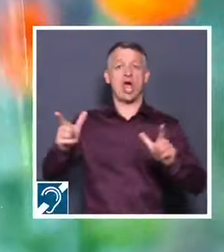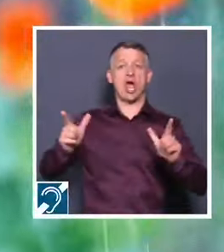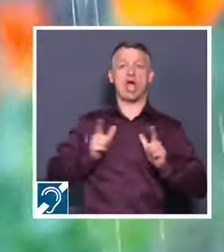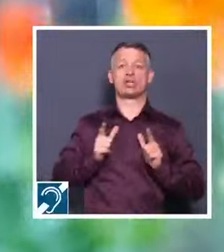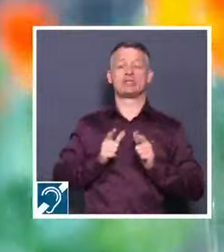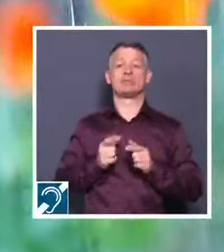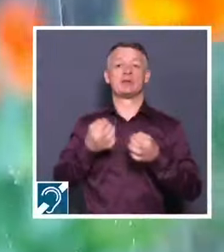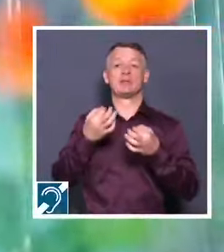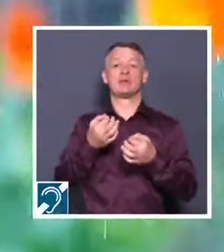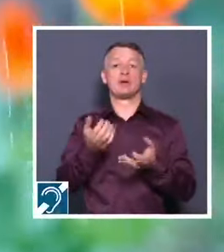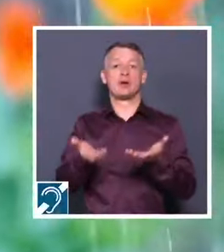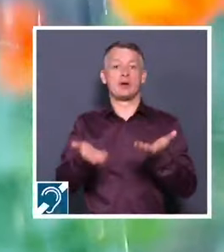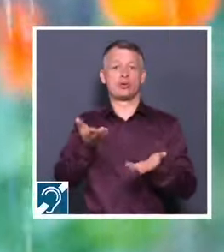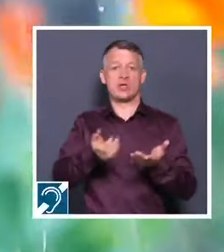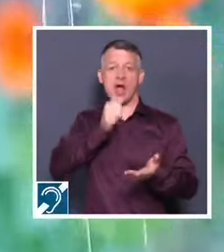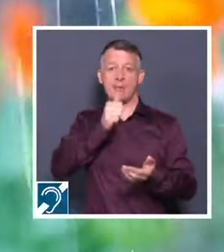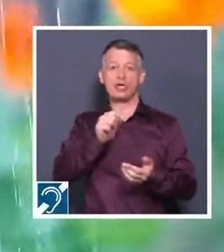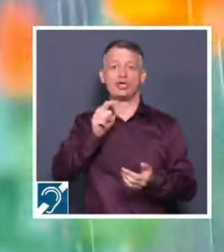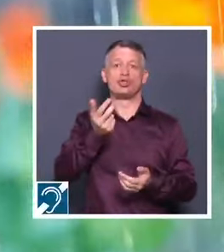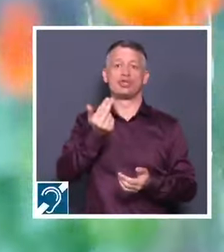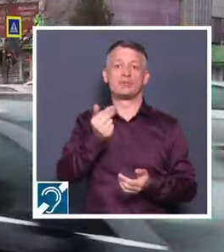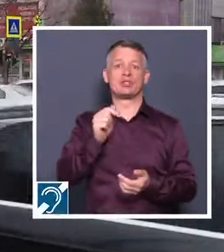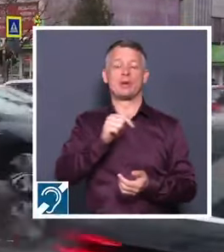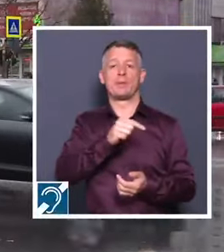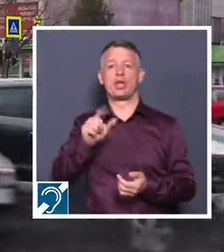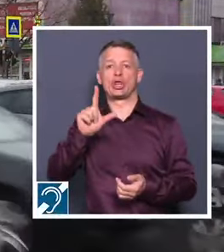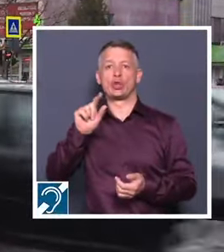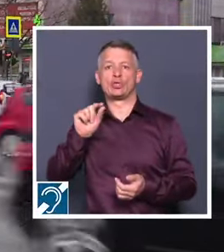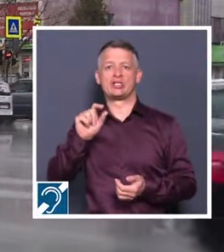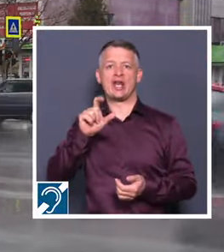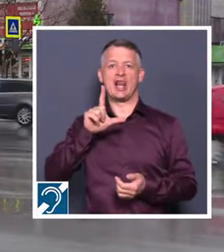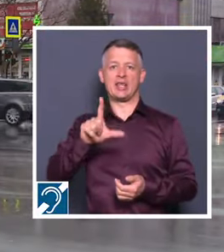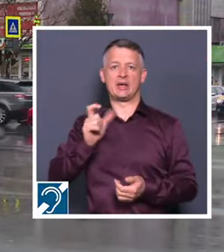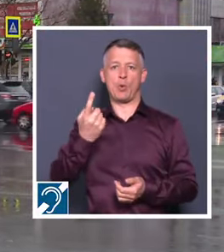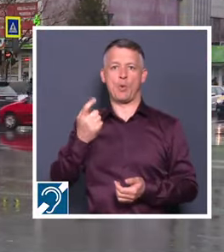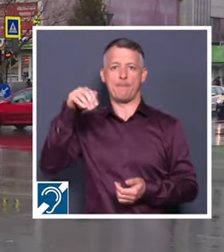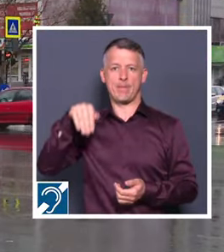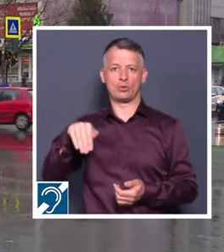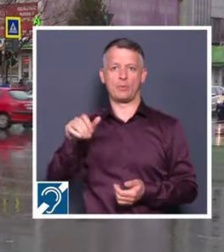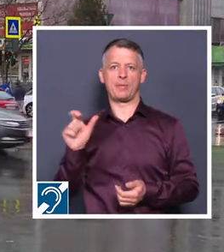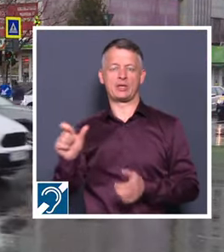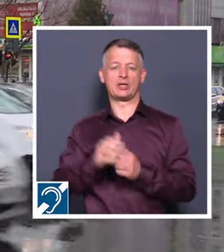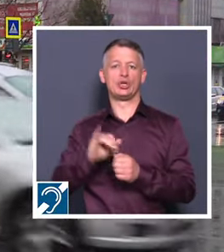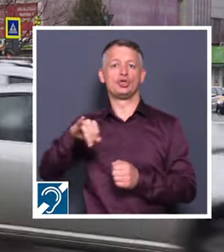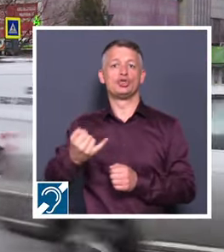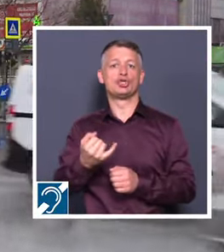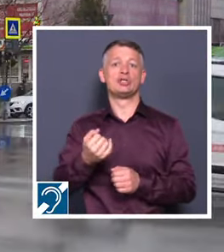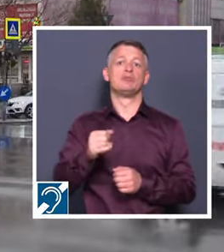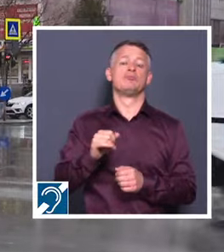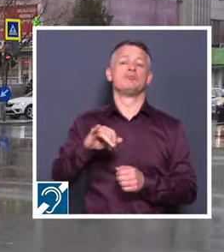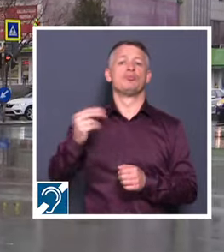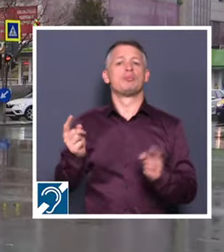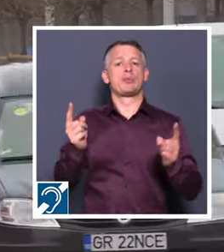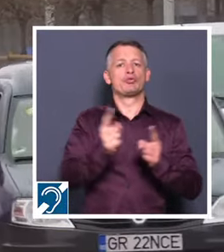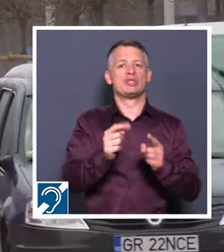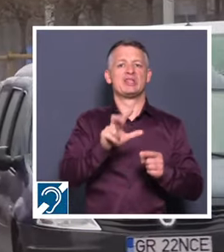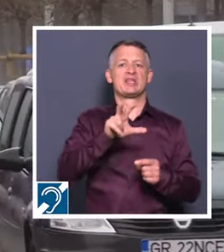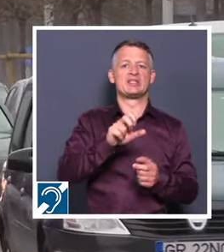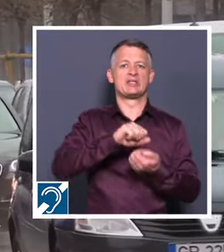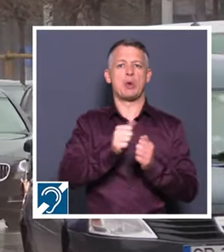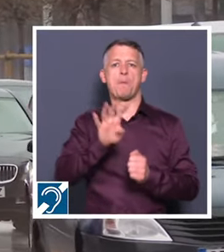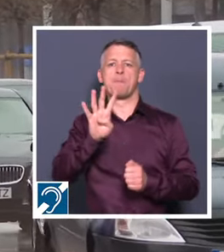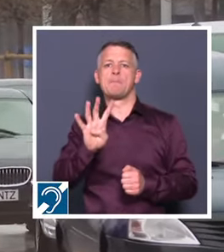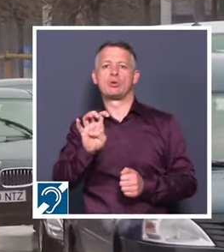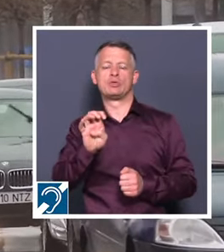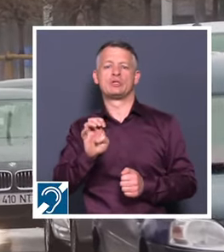local cantități de apă de 15-20 de litri pe metru pătrat și izolat de peste 30-40 de litri